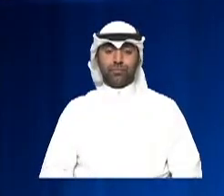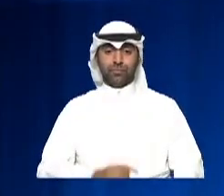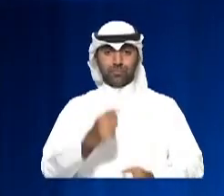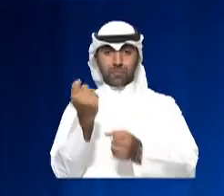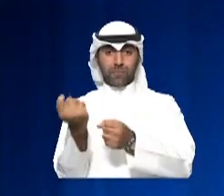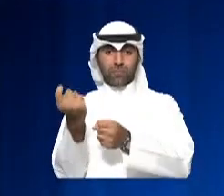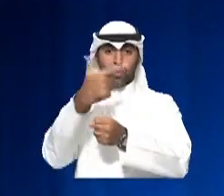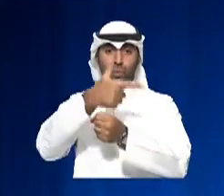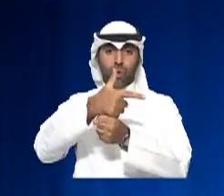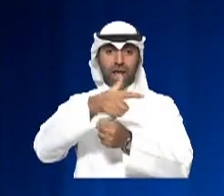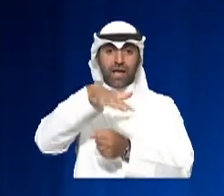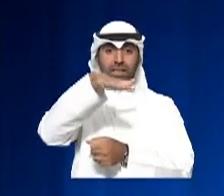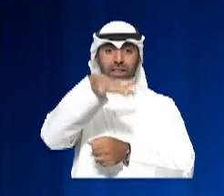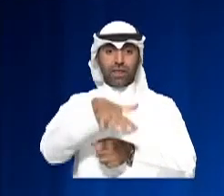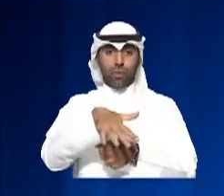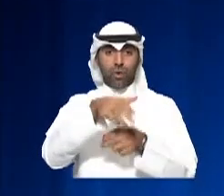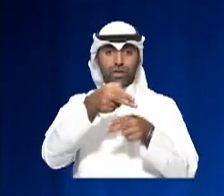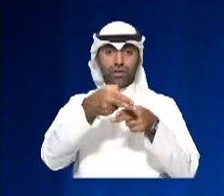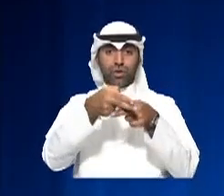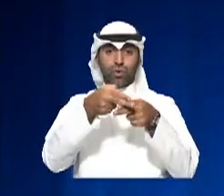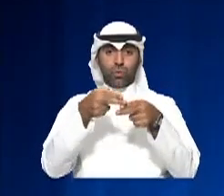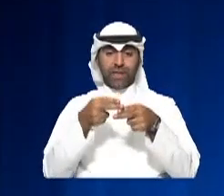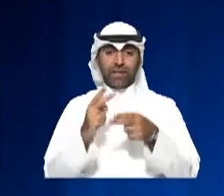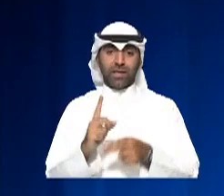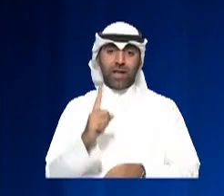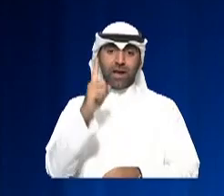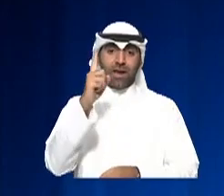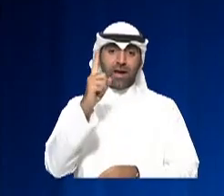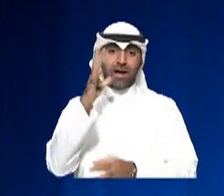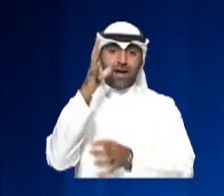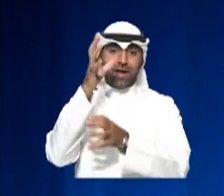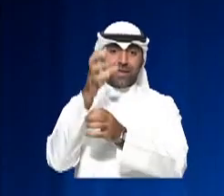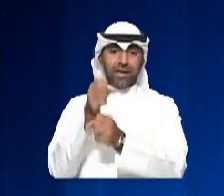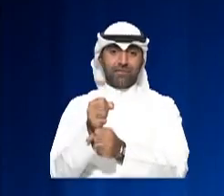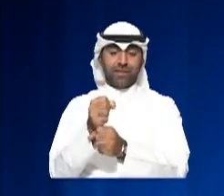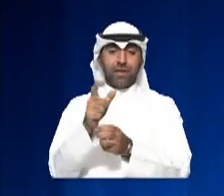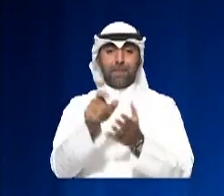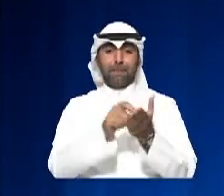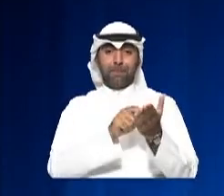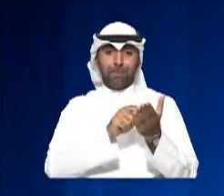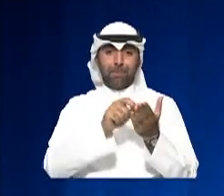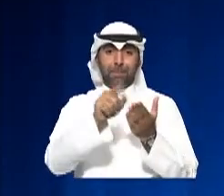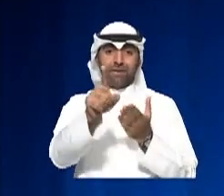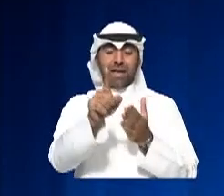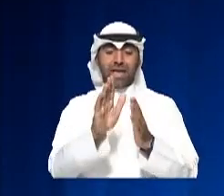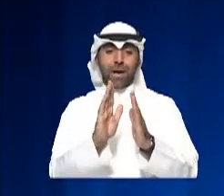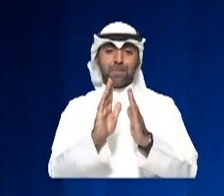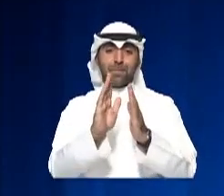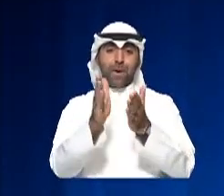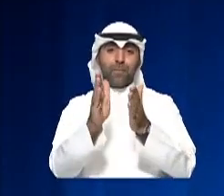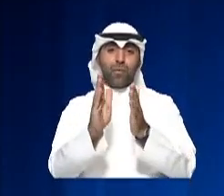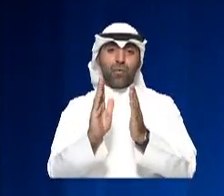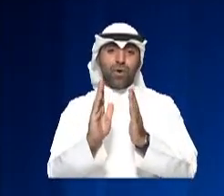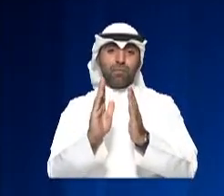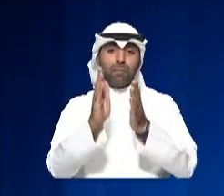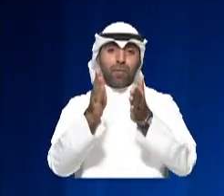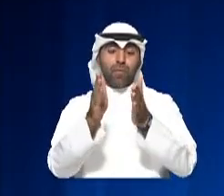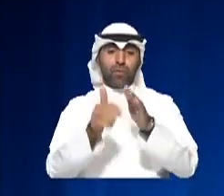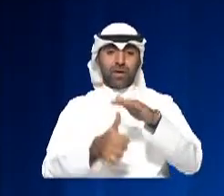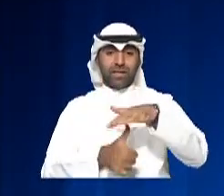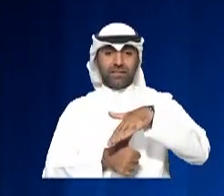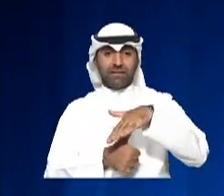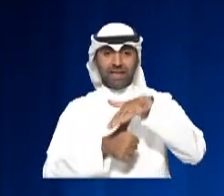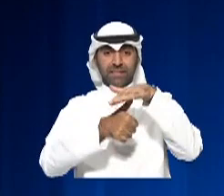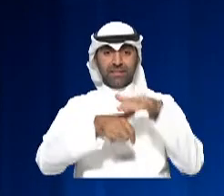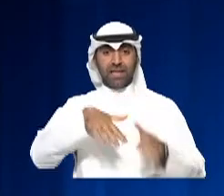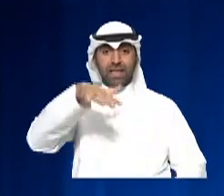وبعث سمو ولي العهد الشيخ مشعل الأحمد الجابر الصباح حفظه الله ببرقية تهنئة إلى فخامة الرئيس تشارلز سافارين